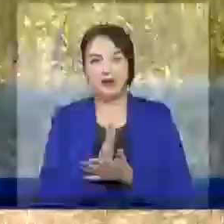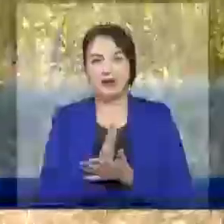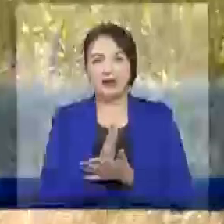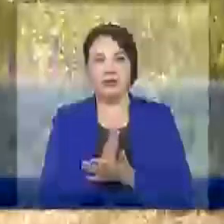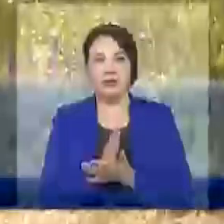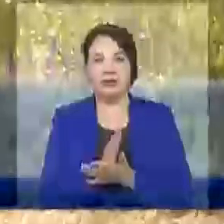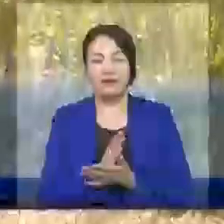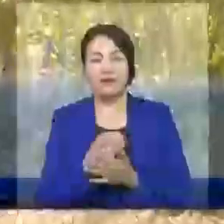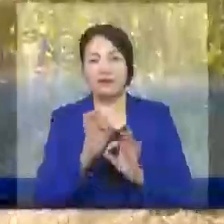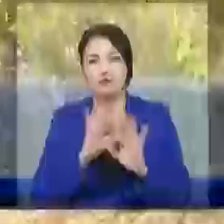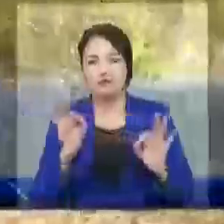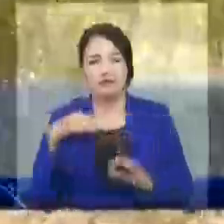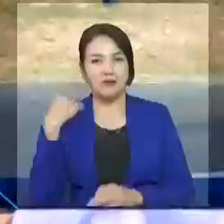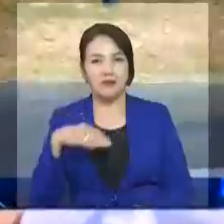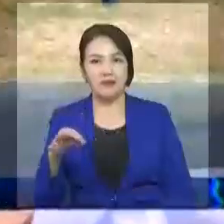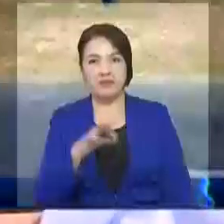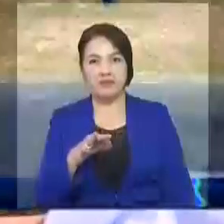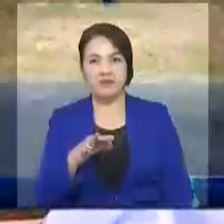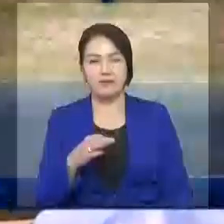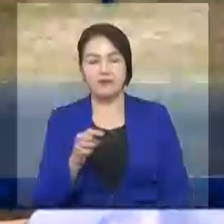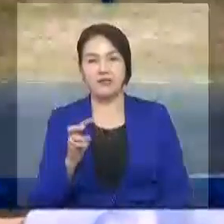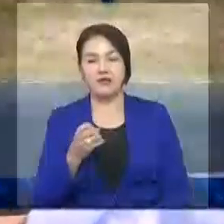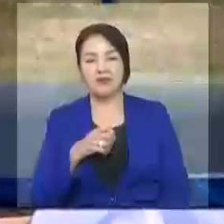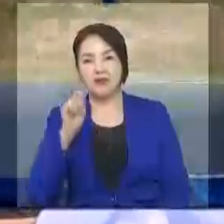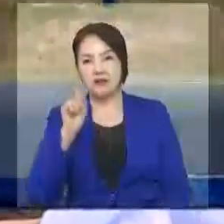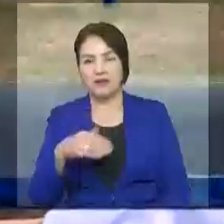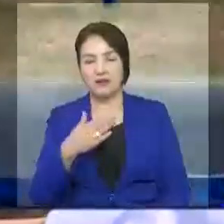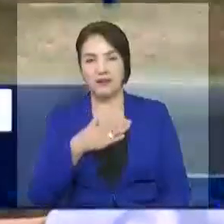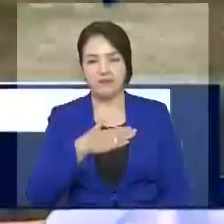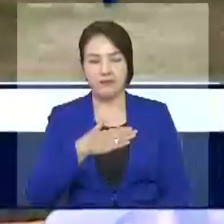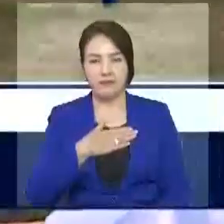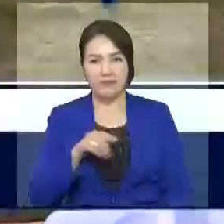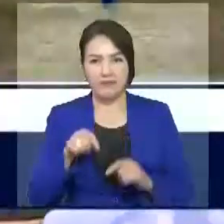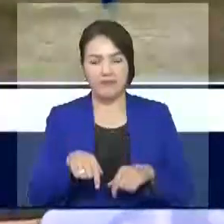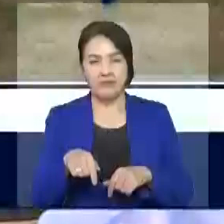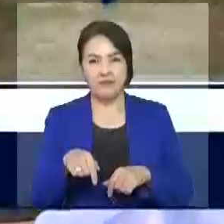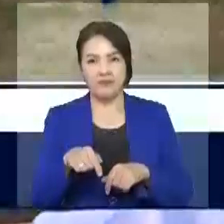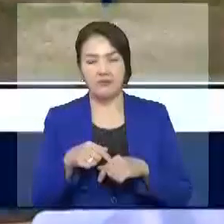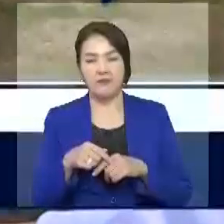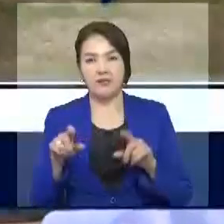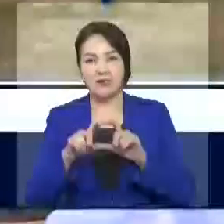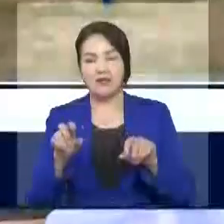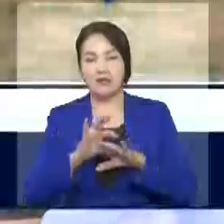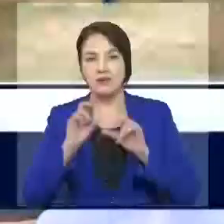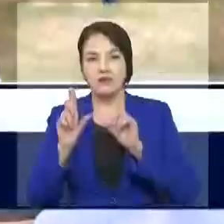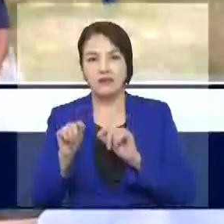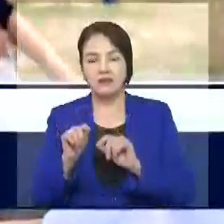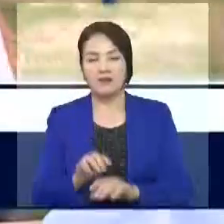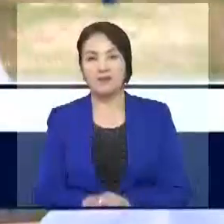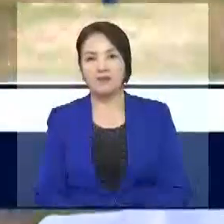дискотекада керемет. Ақтөбе облысы Қобда ауданы Сарбақ ауылынан келіп отырмын. Мені осы жаққа Сарбақ мектебі жіберді, орта